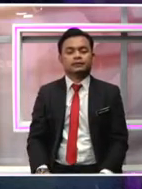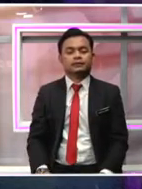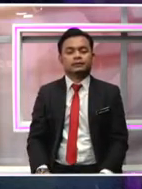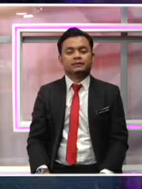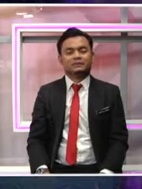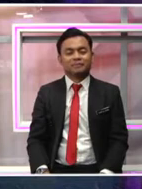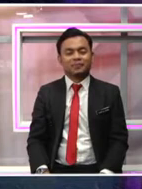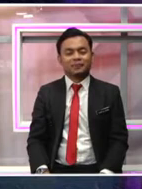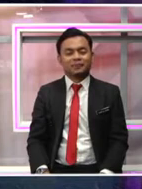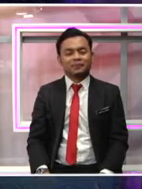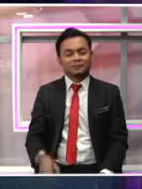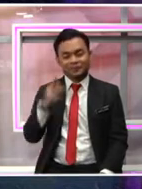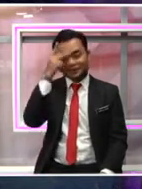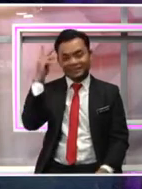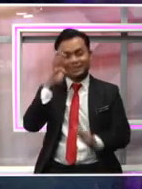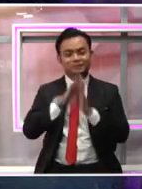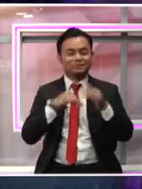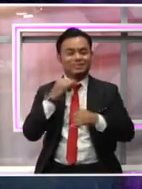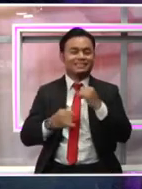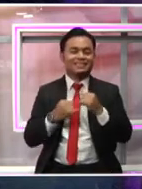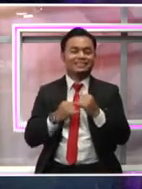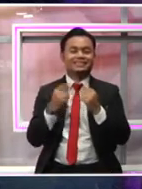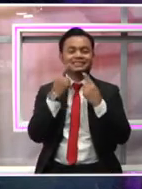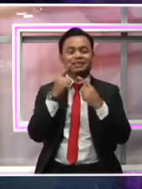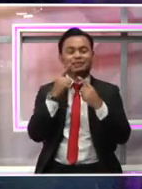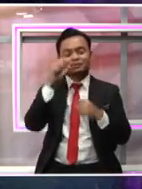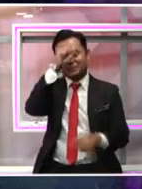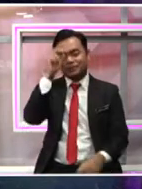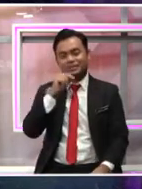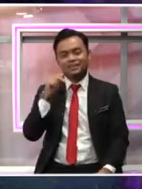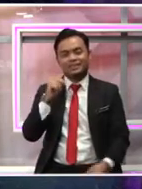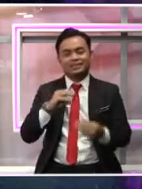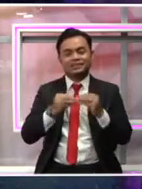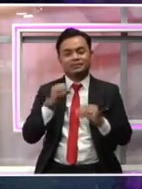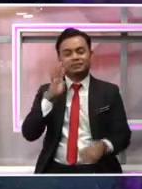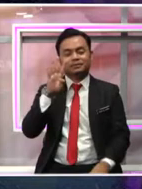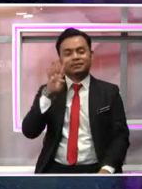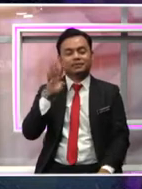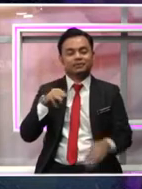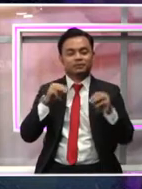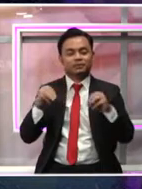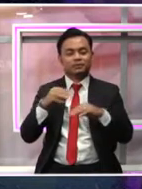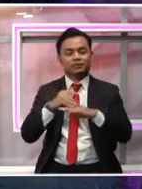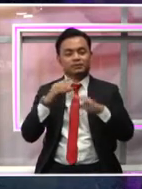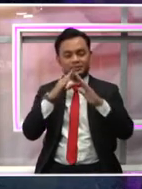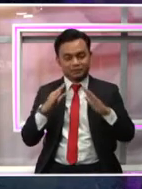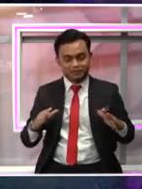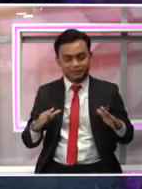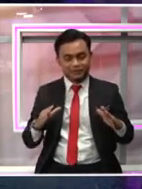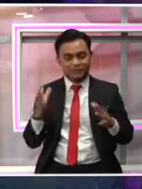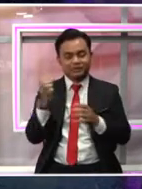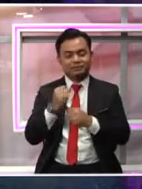berjaya menjawab single stolen keempat kasih Cikgu yemeni rumah kita dapat 10 Mark